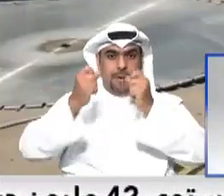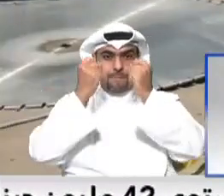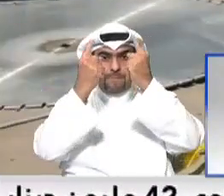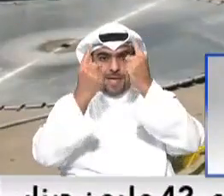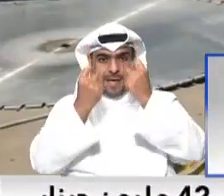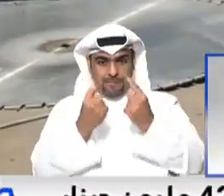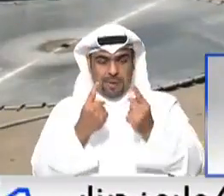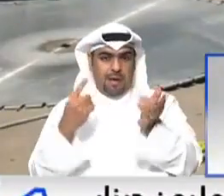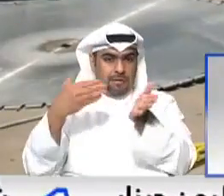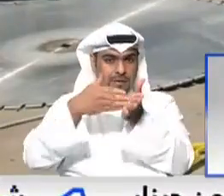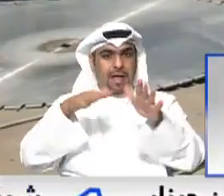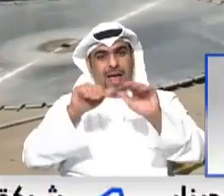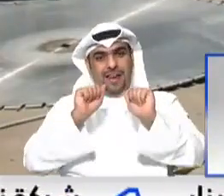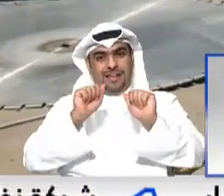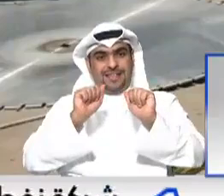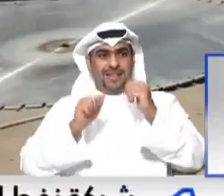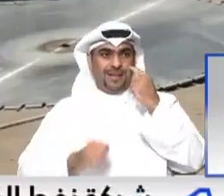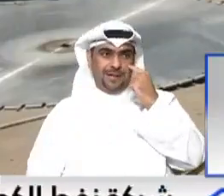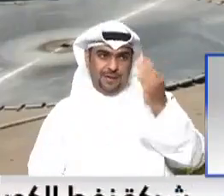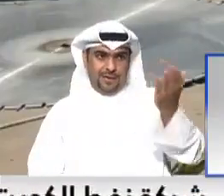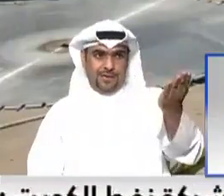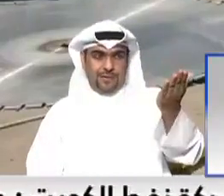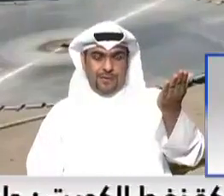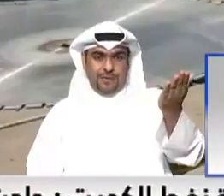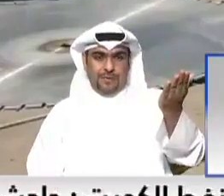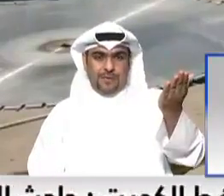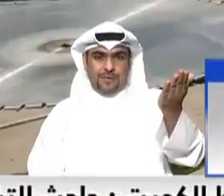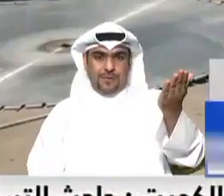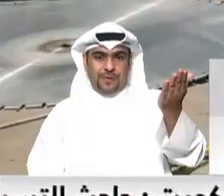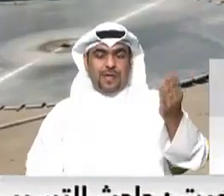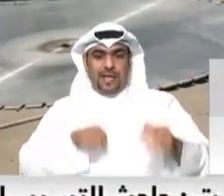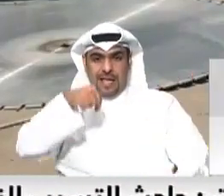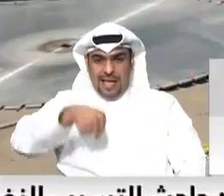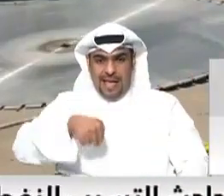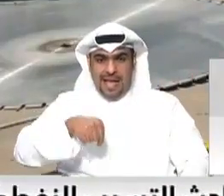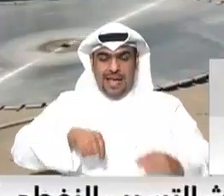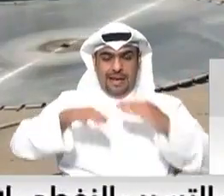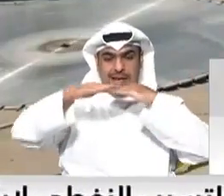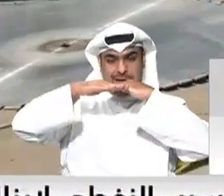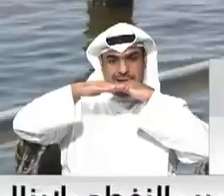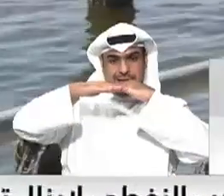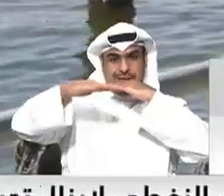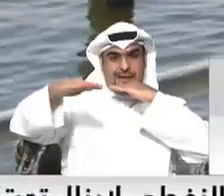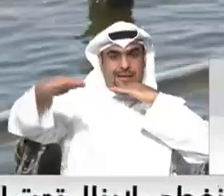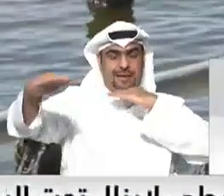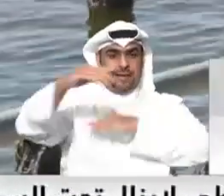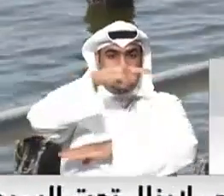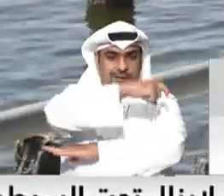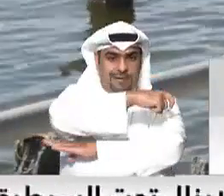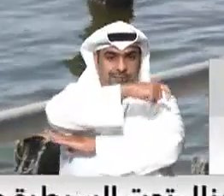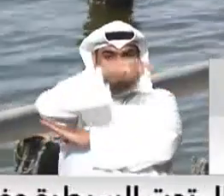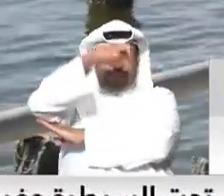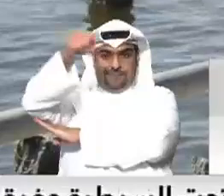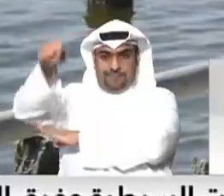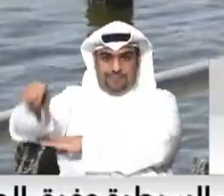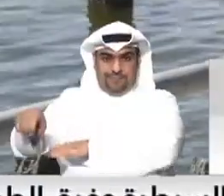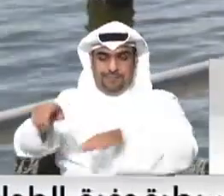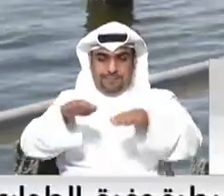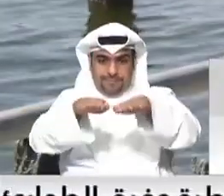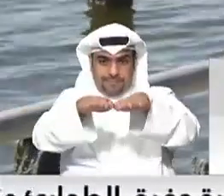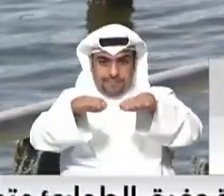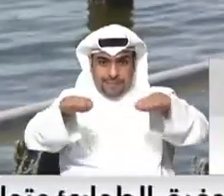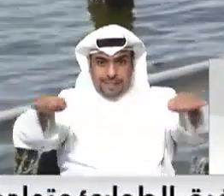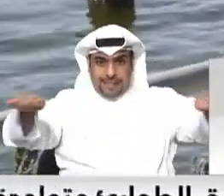مشروع تطوير للارصفه من واحد الى سبعه في ميناء الشويخ تابع لمؤسسه الموال الكويتيه راح يتم بناء هذه الارصفه